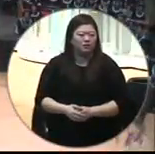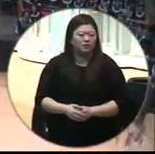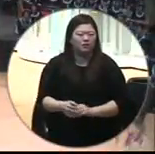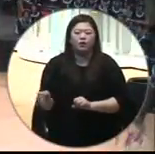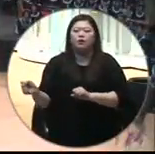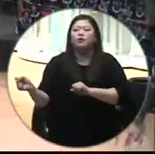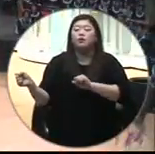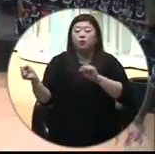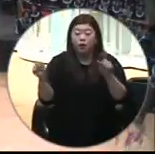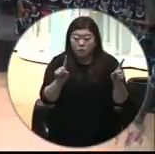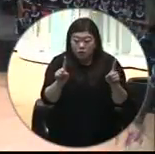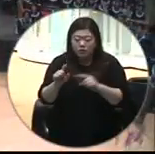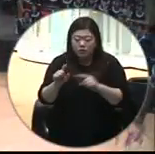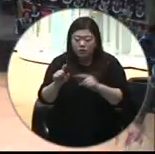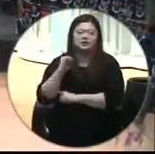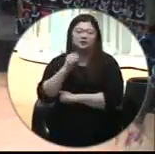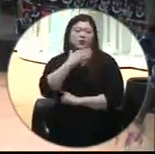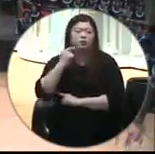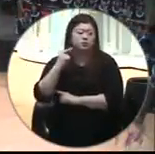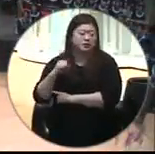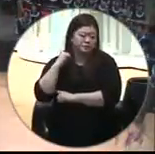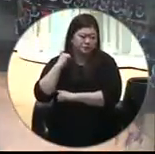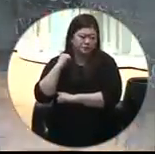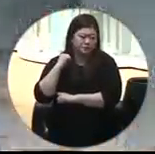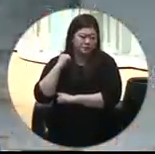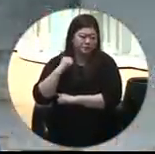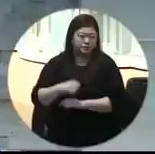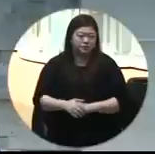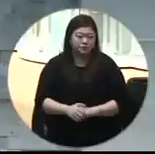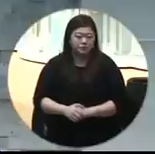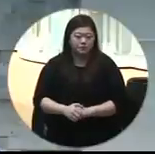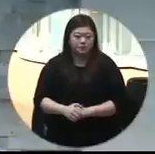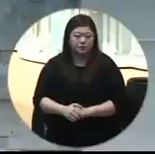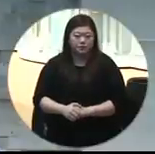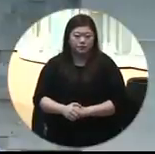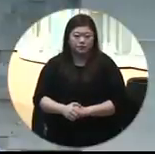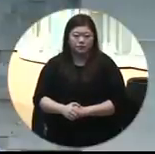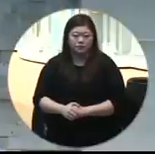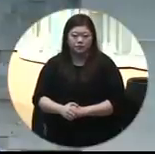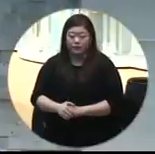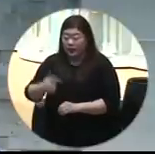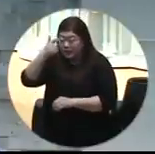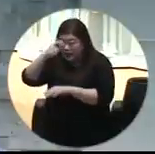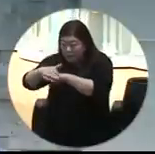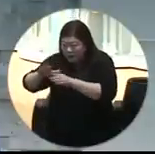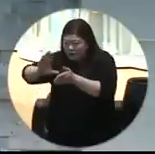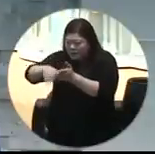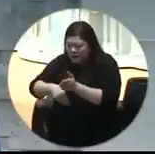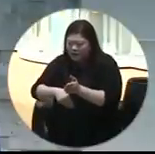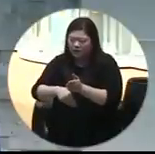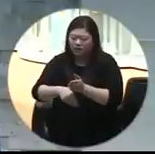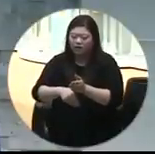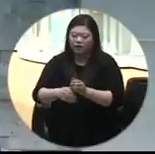회복시켜주시는 능력이 복음 속에 있어요. 회복시켜주시는 이 기적이 예배 속에 있어요.